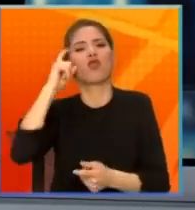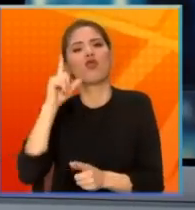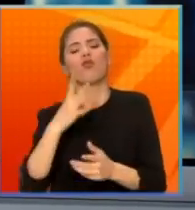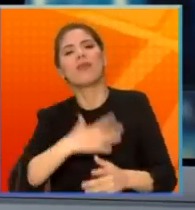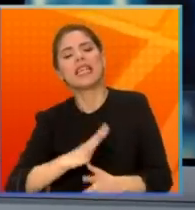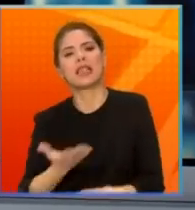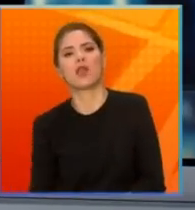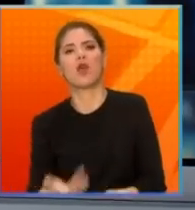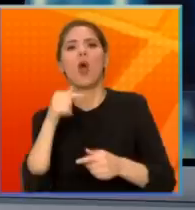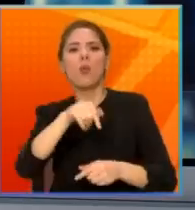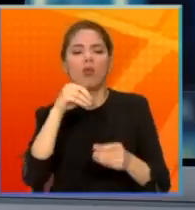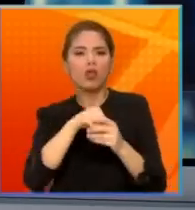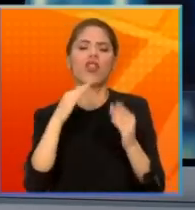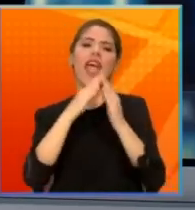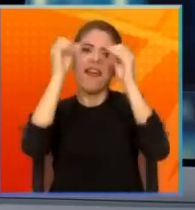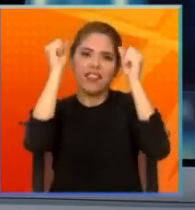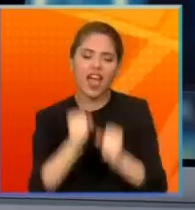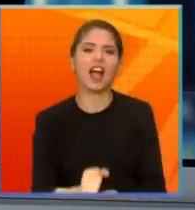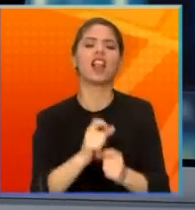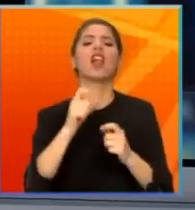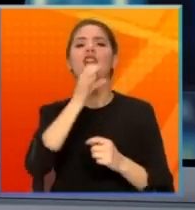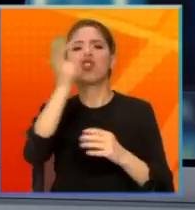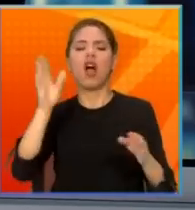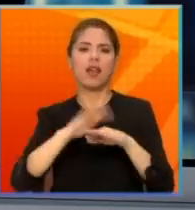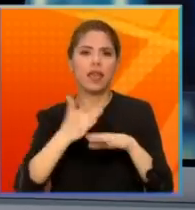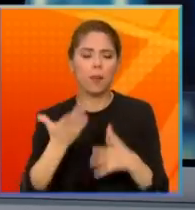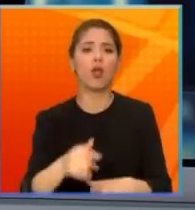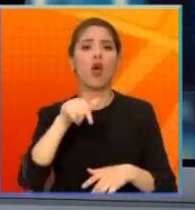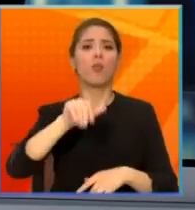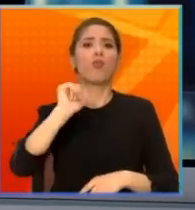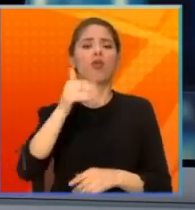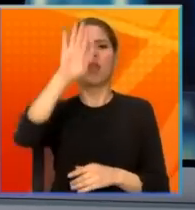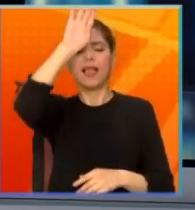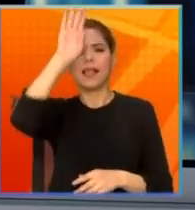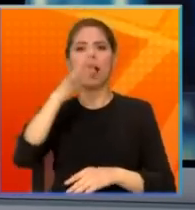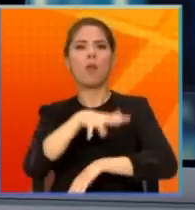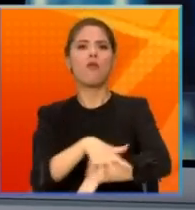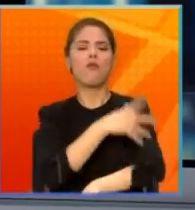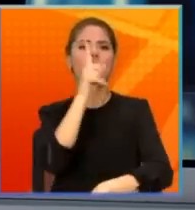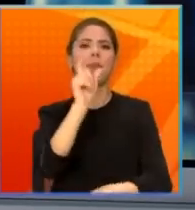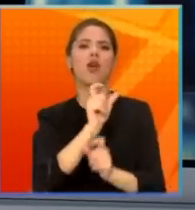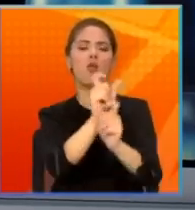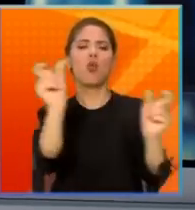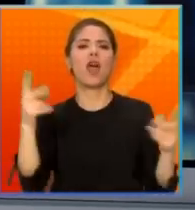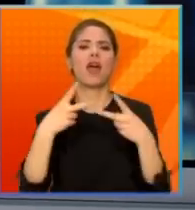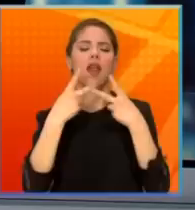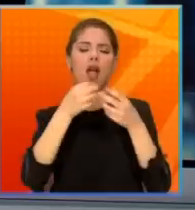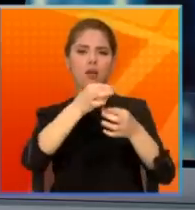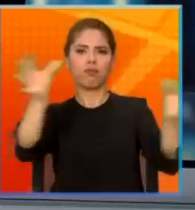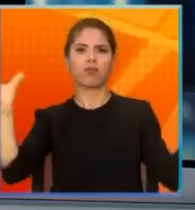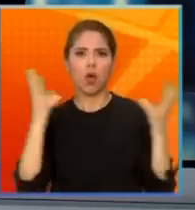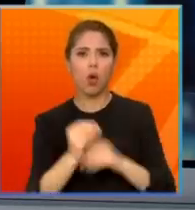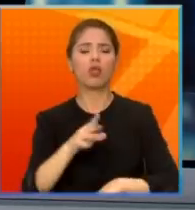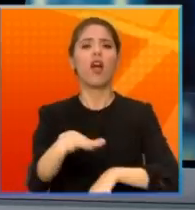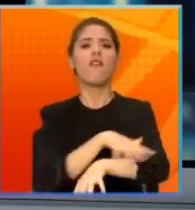sevdiklerini düşünmeleri isteniyor. Bunun için evde kalın çağrıları yapılıyor. Bugün İstanbul Valiliği de bir uyarı yayımladı.